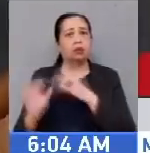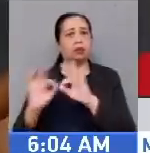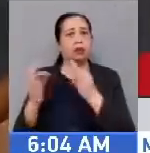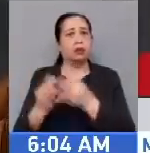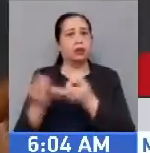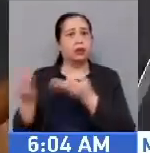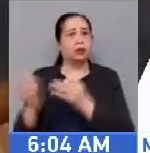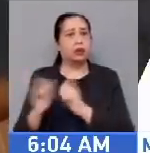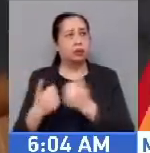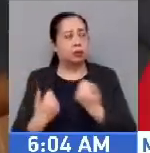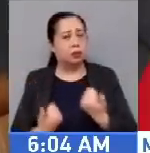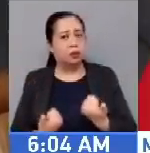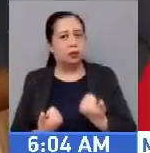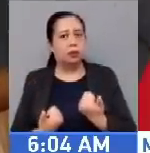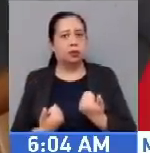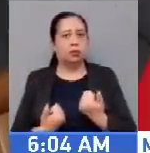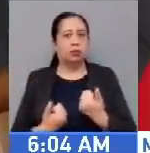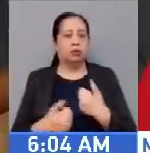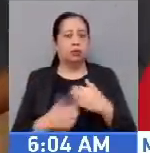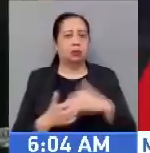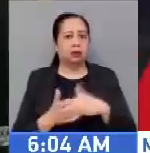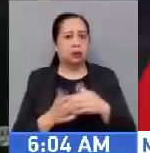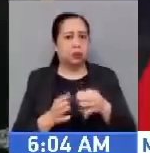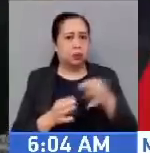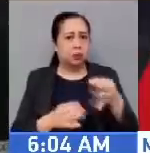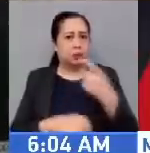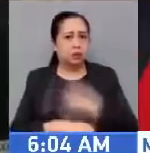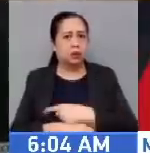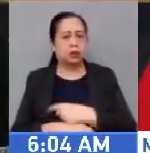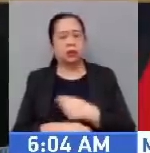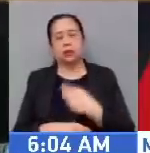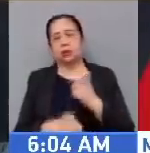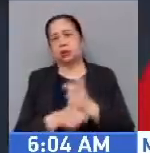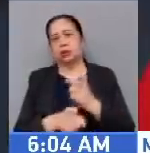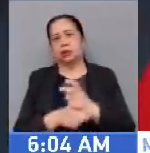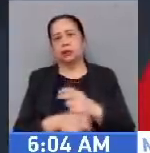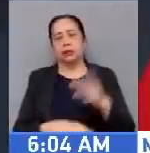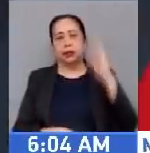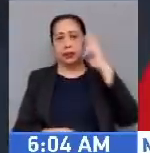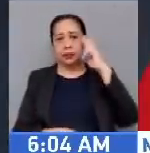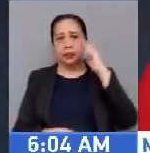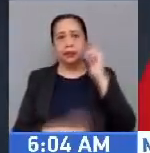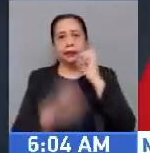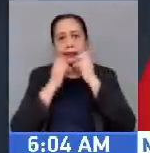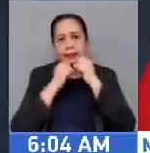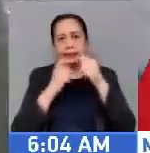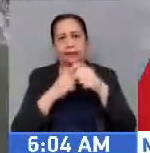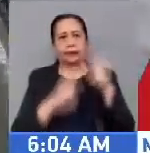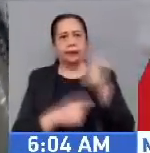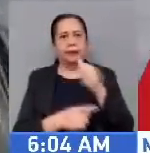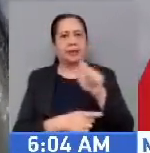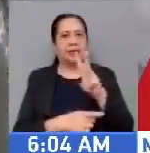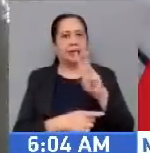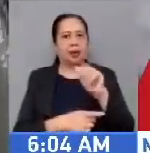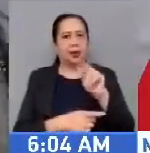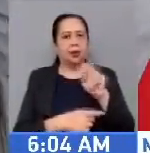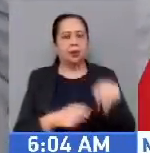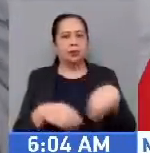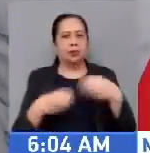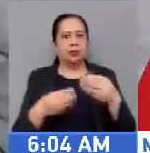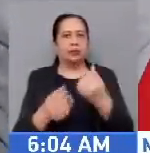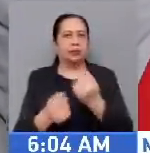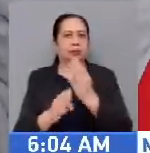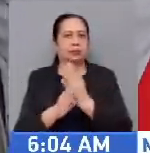may nag-aaral pa ako. Bayaran na. Si Ryan, pinagkakasya na muna ang allowance na binibigay ng kanyang bus company habang walang